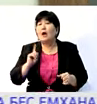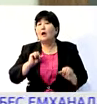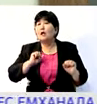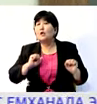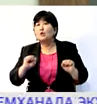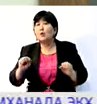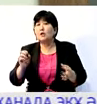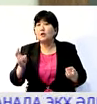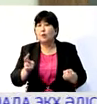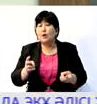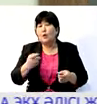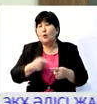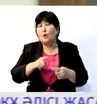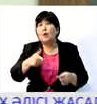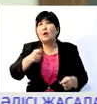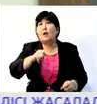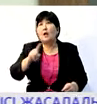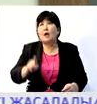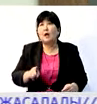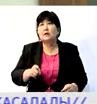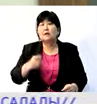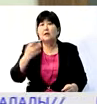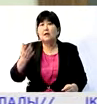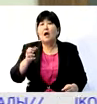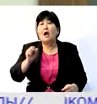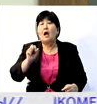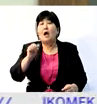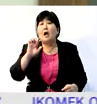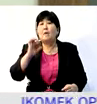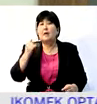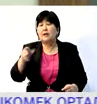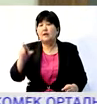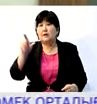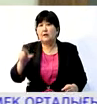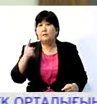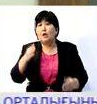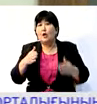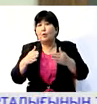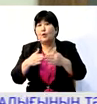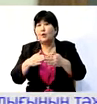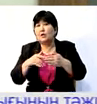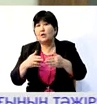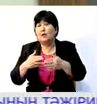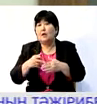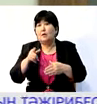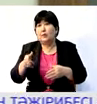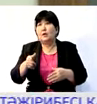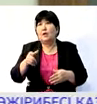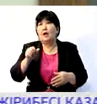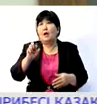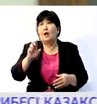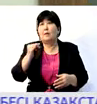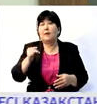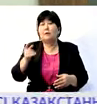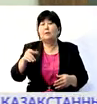керек. Сондықтан ол газ апайдың жерін үстіне кіріп тұр, именно бір бұрышы. Бұл апайдың өзімен де біз